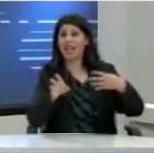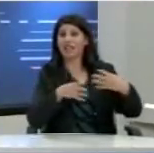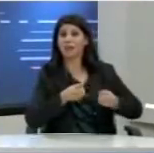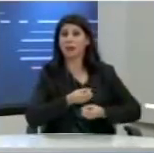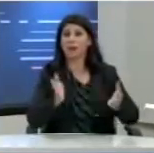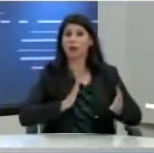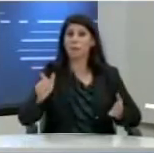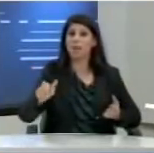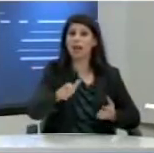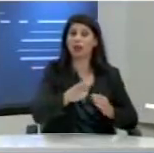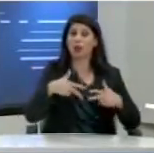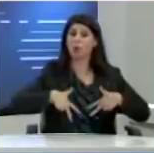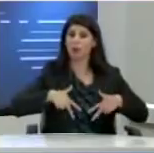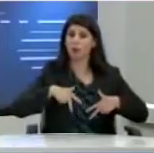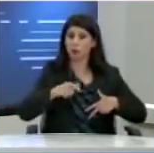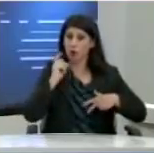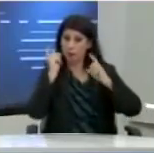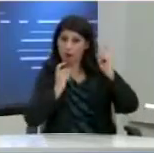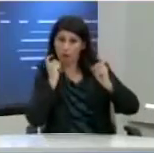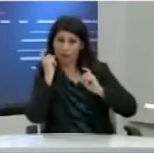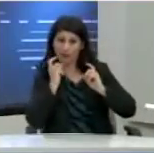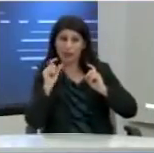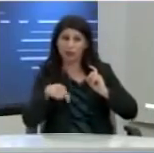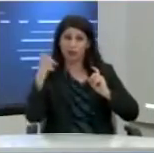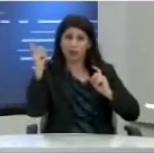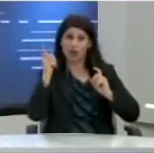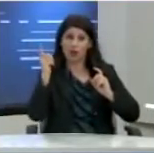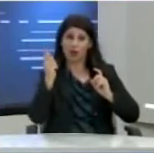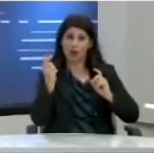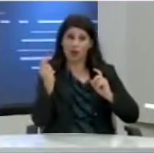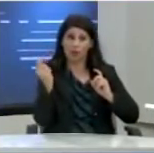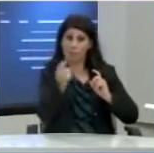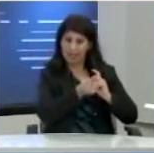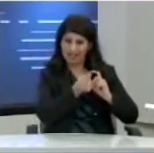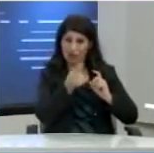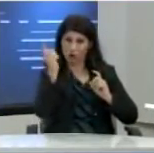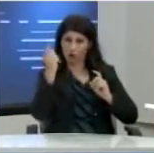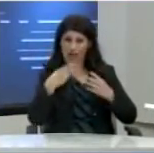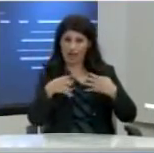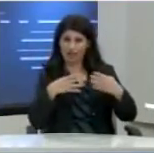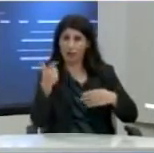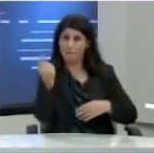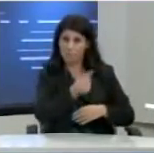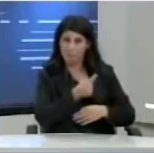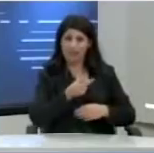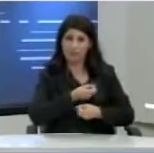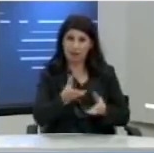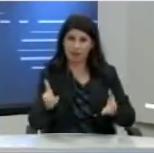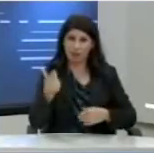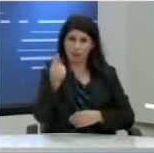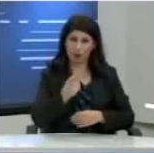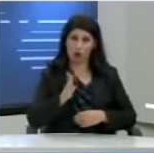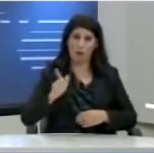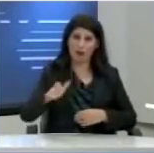παροχή πελατειακού κράτους. Τώρα προβληματίζεστε που είναι ο μισός ο λαϊκισμός. Μισή η παροχή, μισός ο λαϊκισμός και μισό το